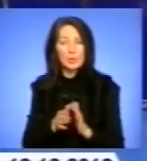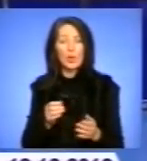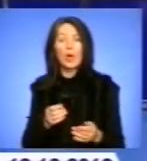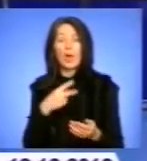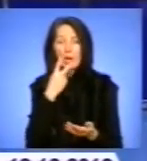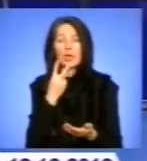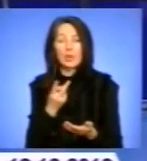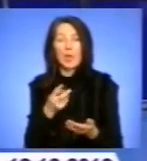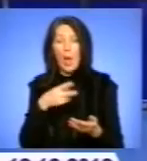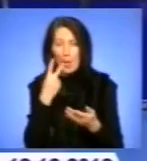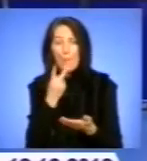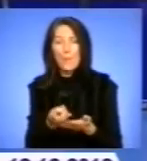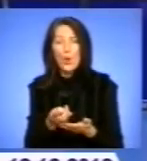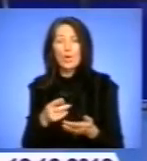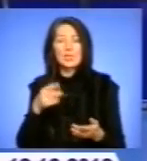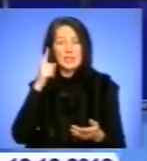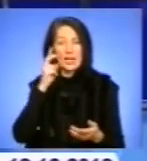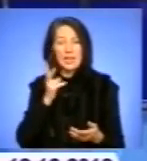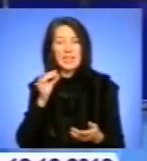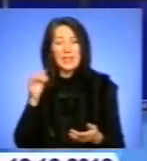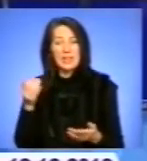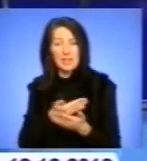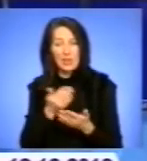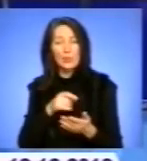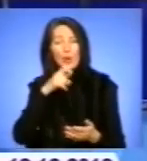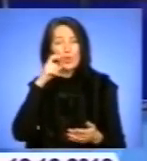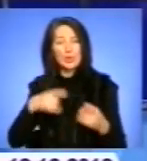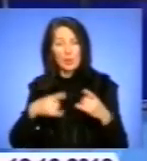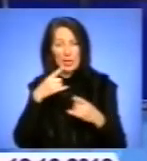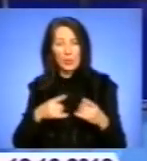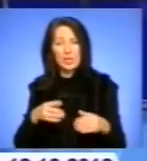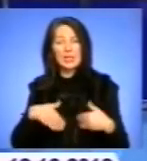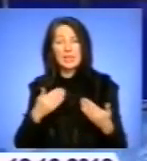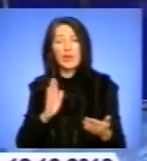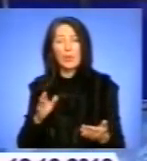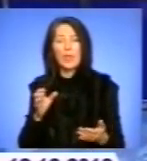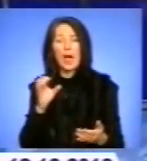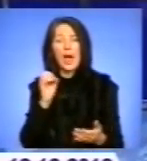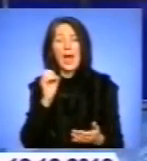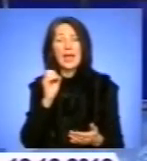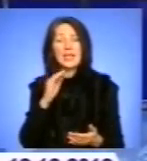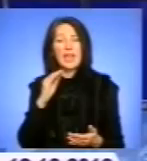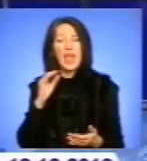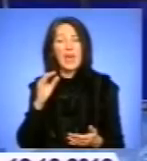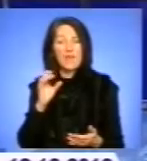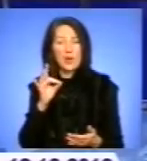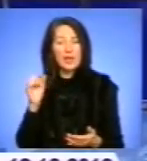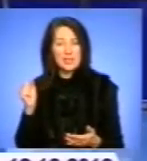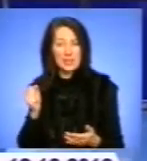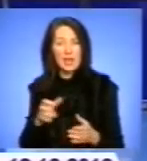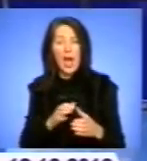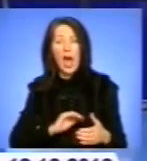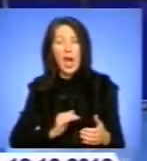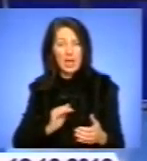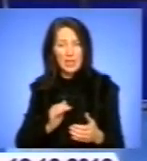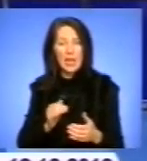китайського продукту на українському телебаченні. Ініціатива була Євразійської академії. Там кажуть, телебачення із офісом у столиці